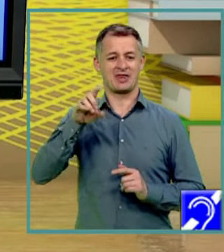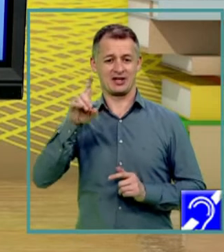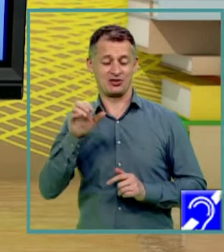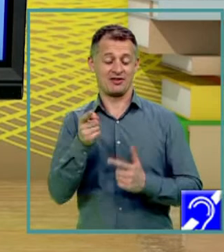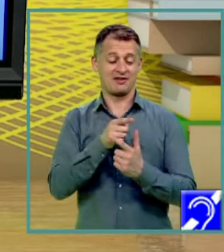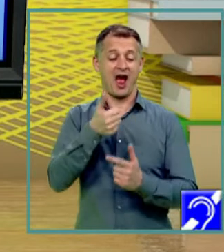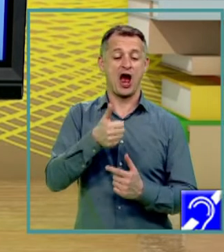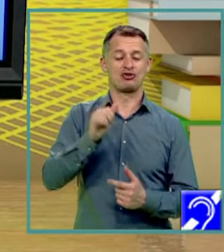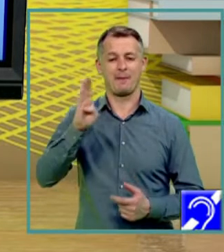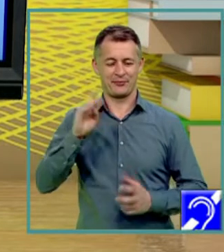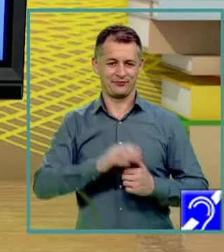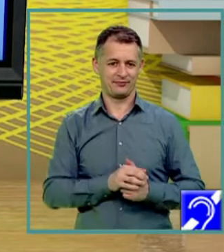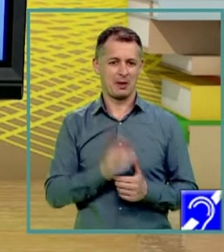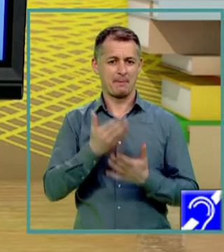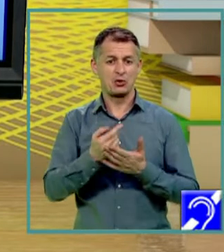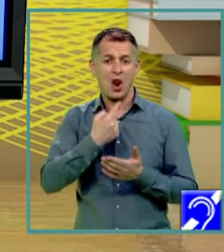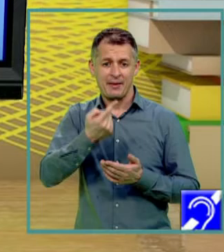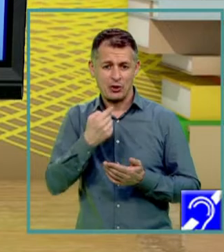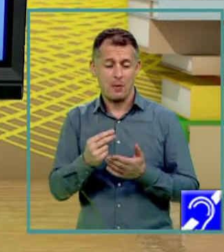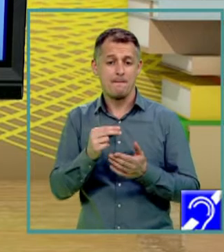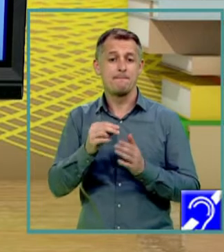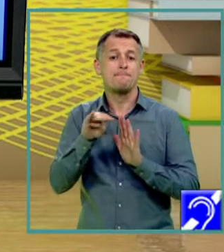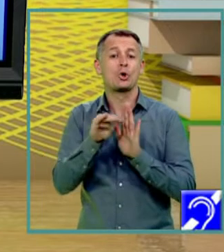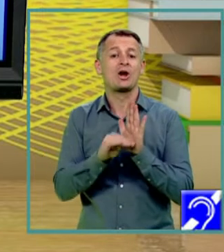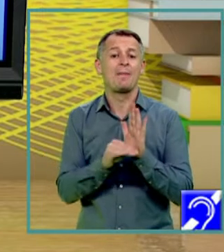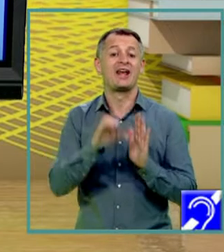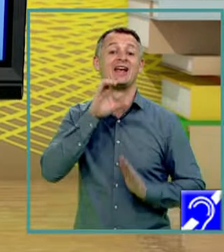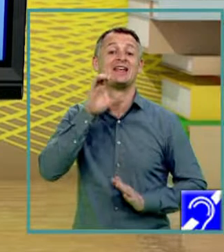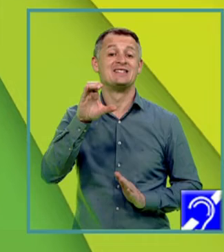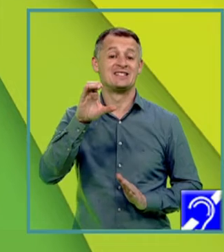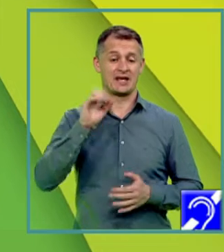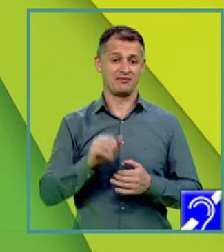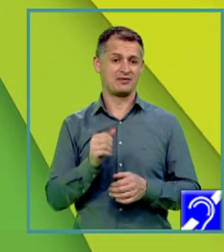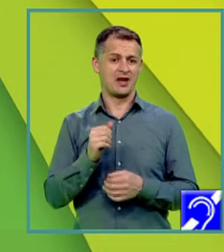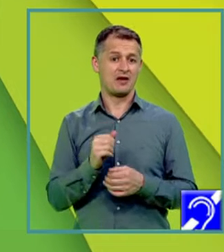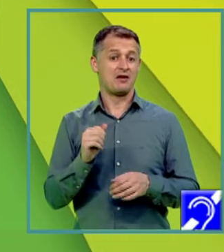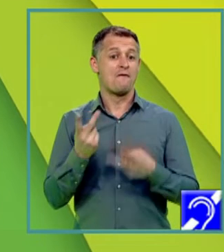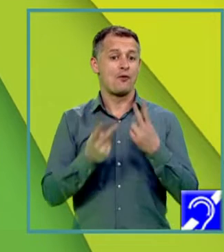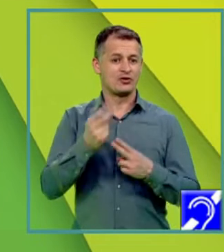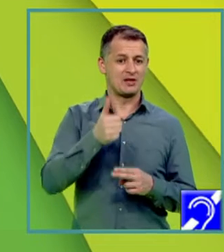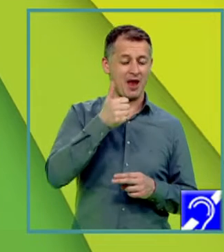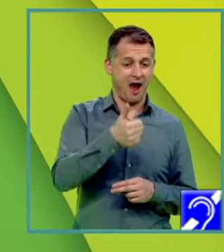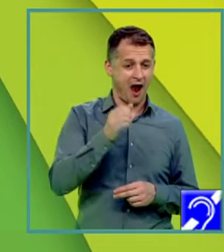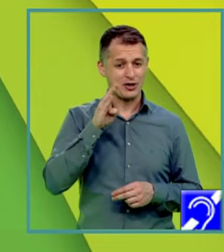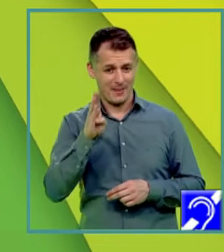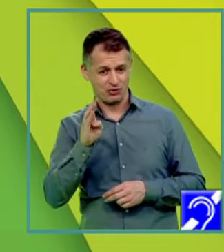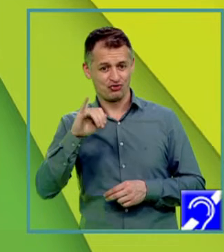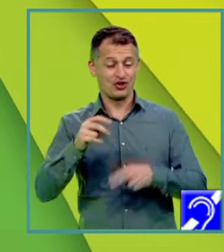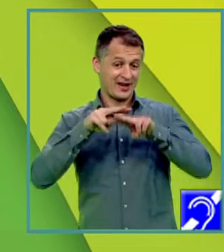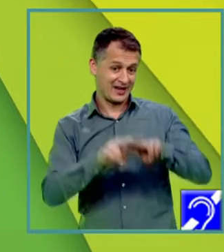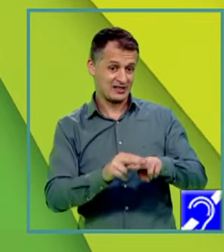pentru limbajul de programare si ce vom face vom folosi variabilele a b și rest